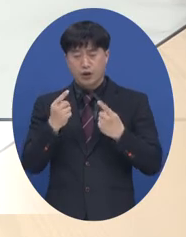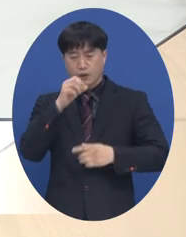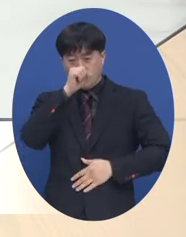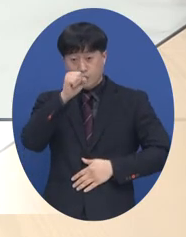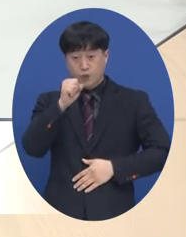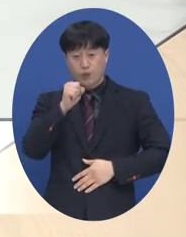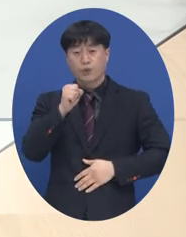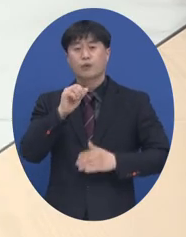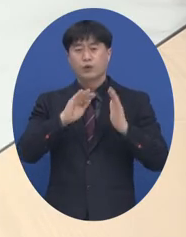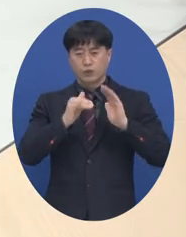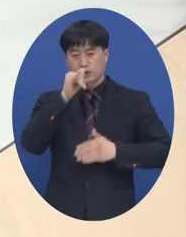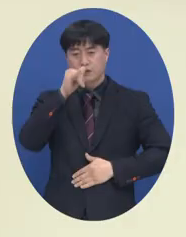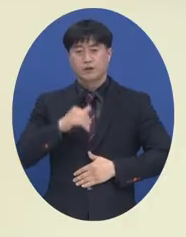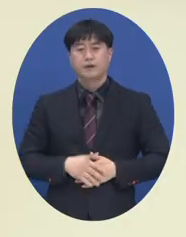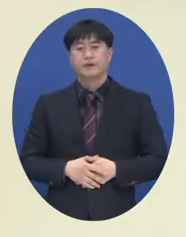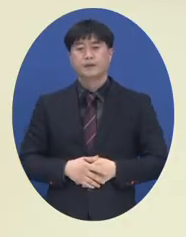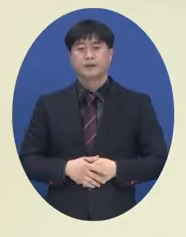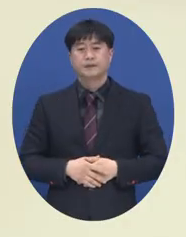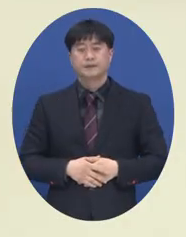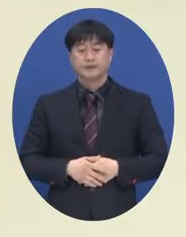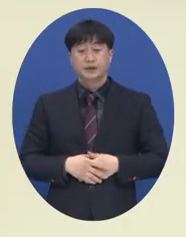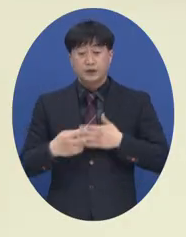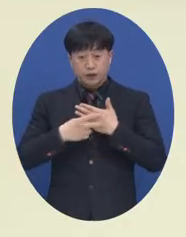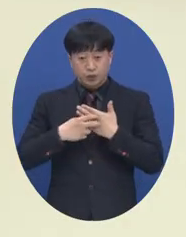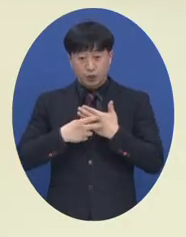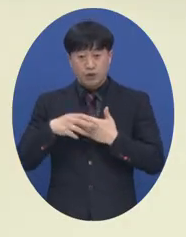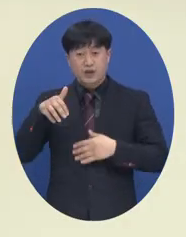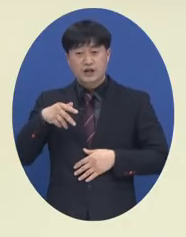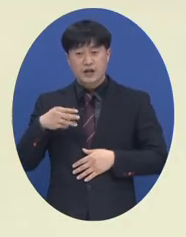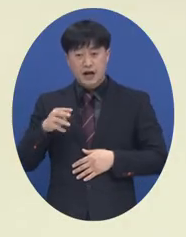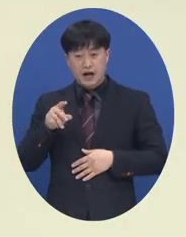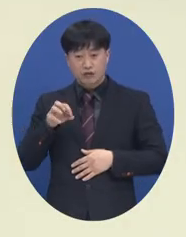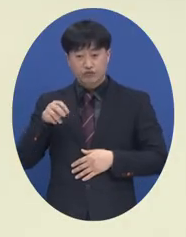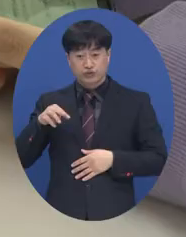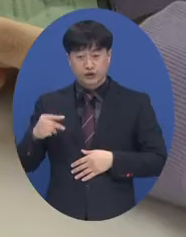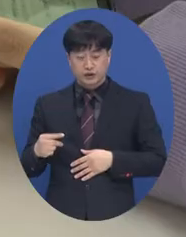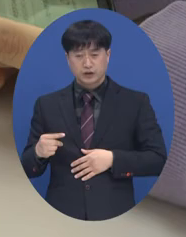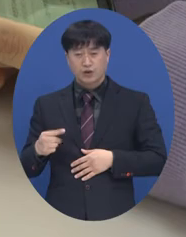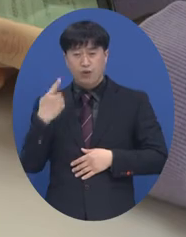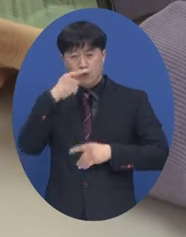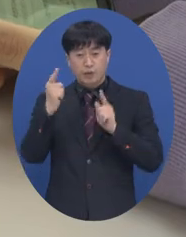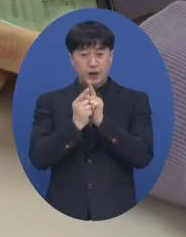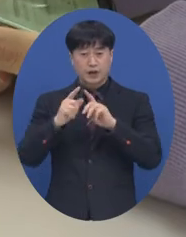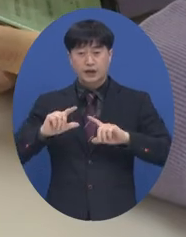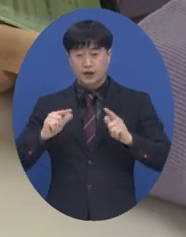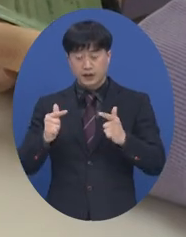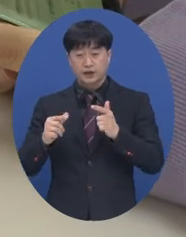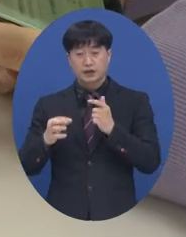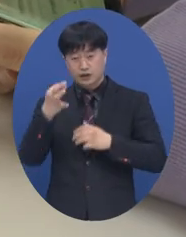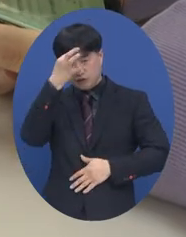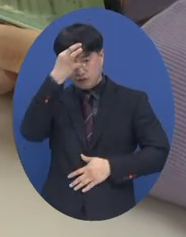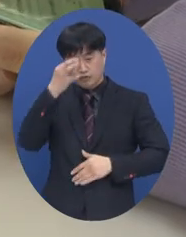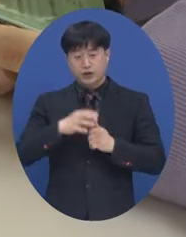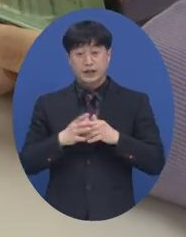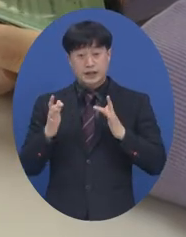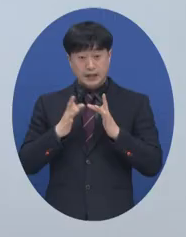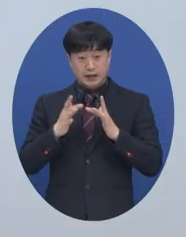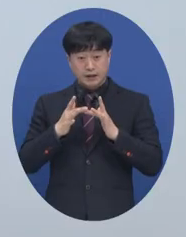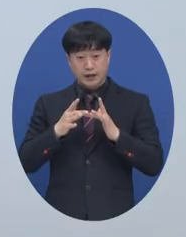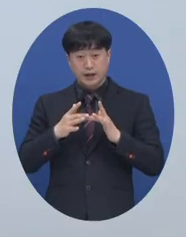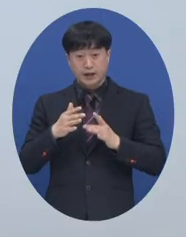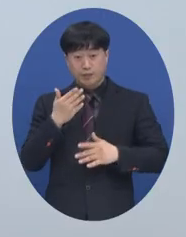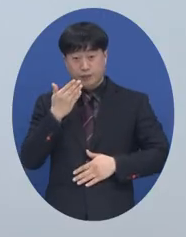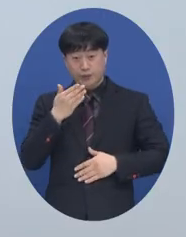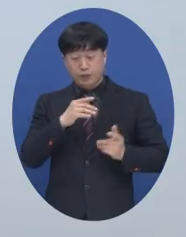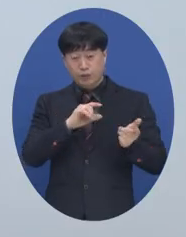메시지로 있었습니다 의료 와 클라우드 플랫폼 등 비대면 기반의 기술 온라인 신선 식